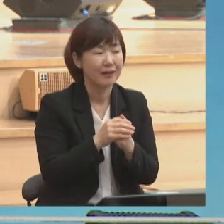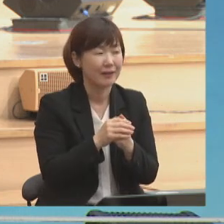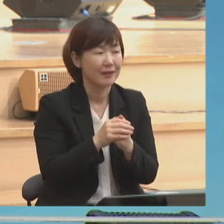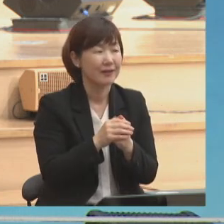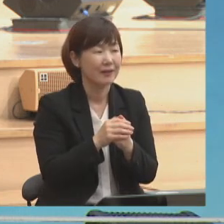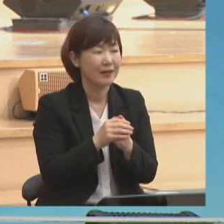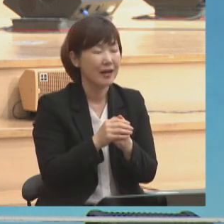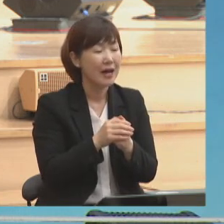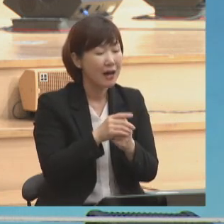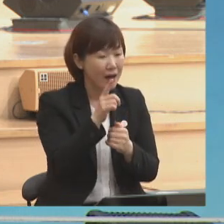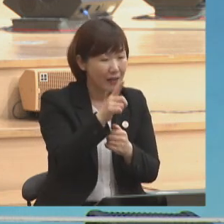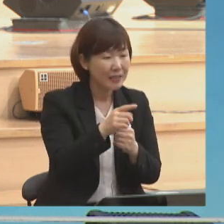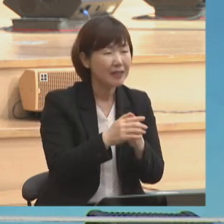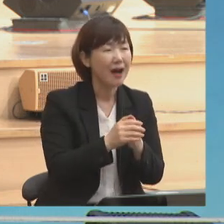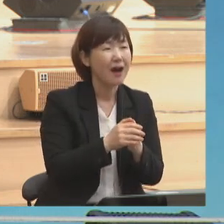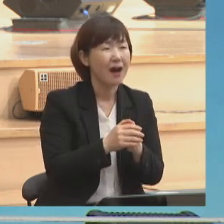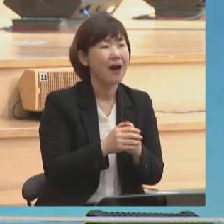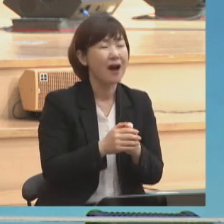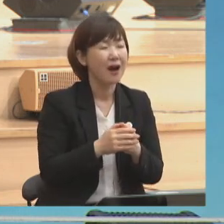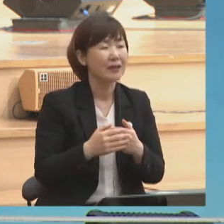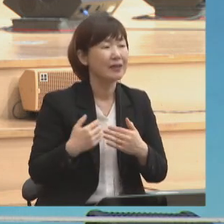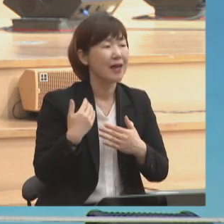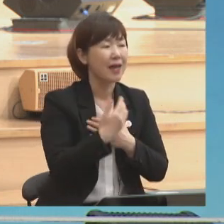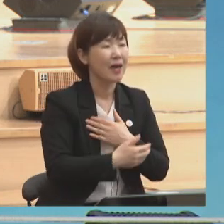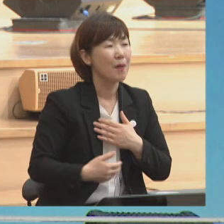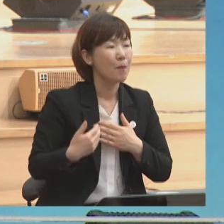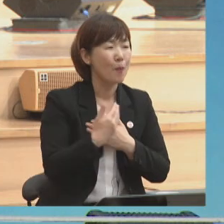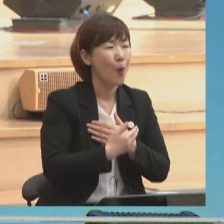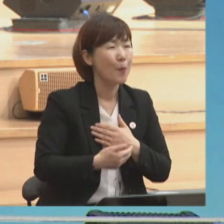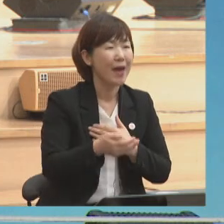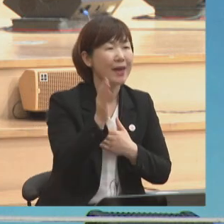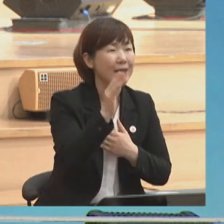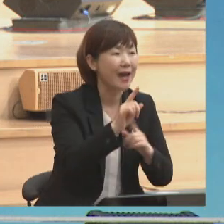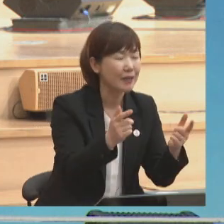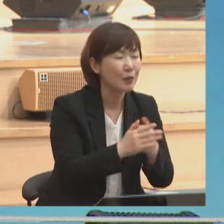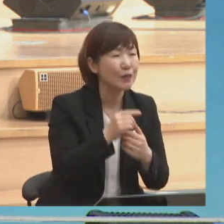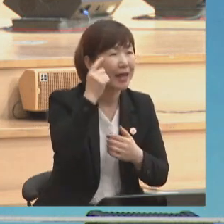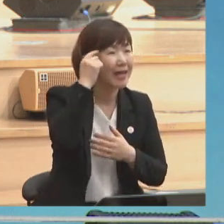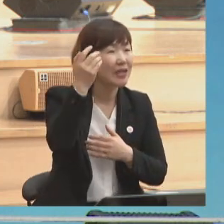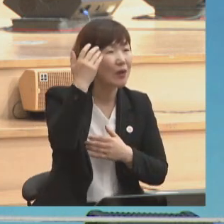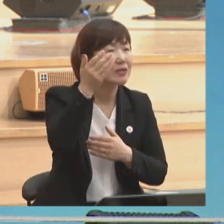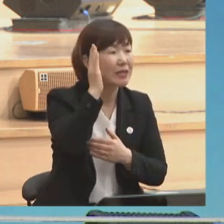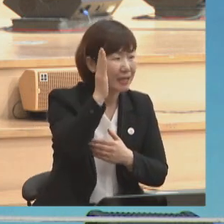드디어 그러니까 영적인 얘기가 돌입되어 시작됩니다. 주여 내가 보니